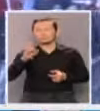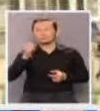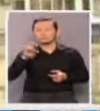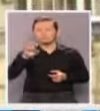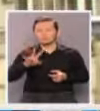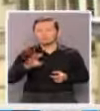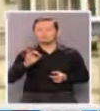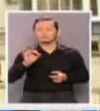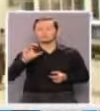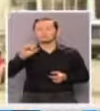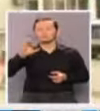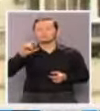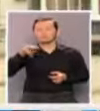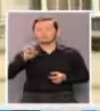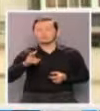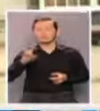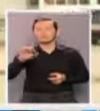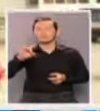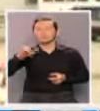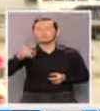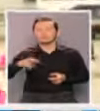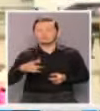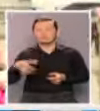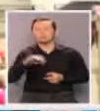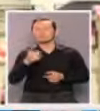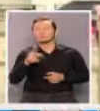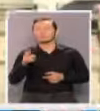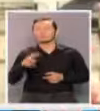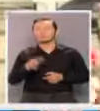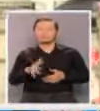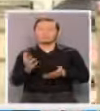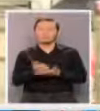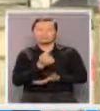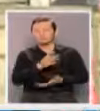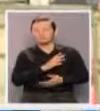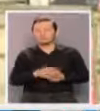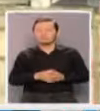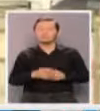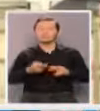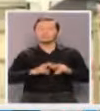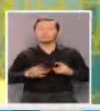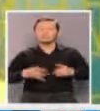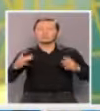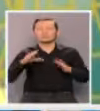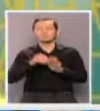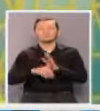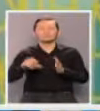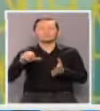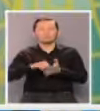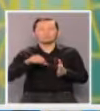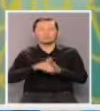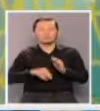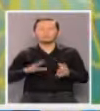Саметова, Асылбек Бижанов, Нұргүл Қабдешевалар жүзден жүйрік болып алдыңғы қатардан көрінді. Мерекелік шара аудан